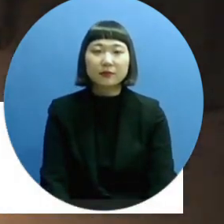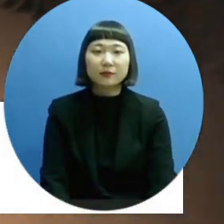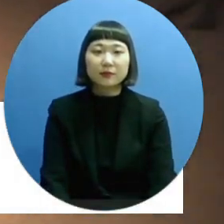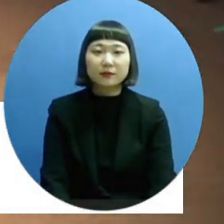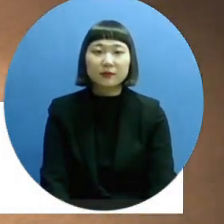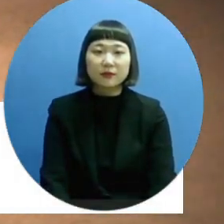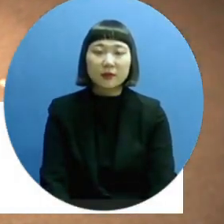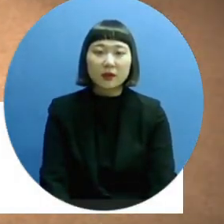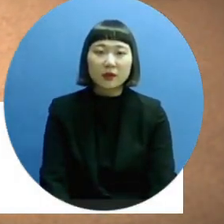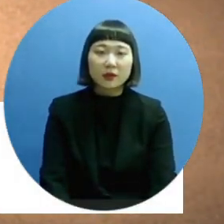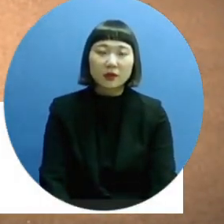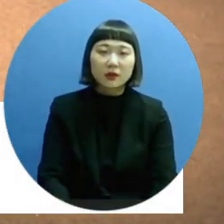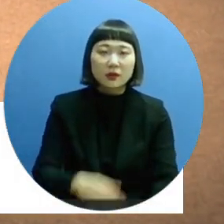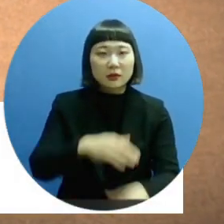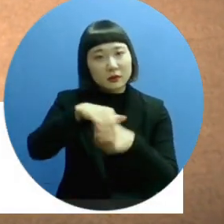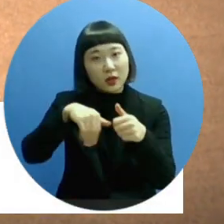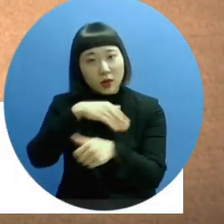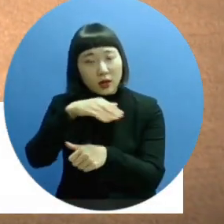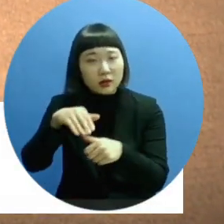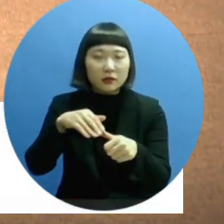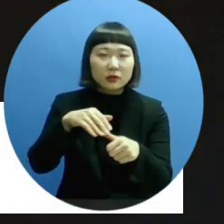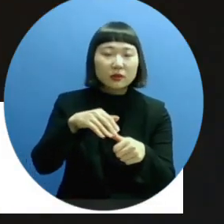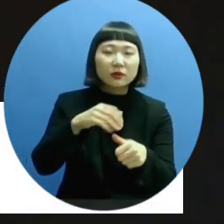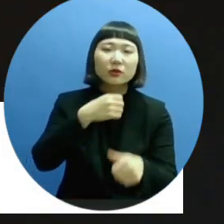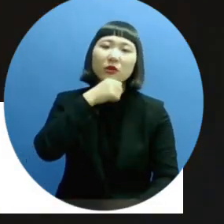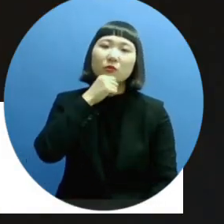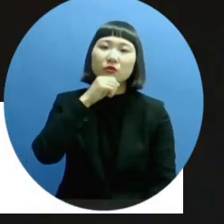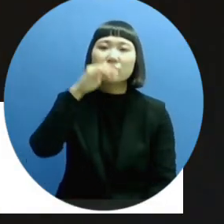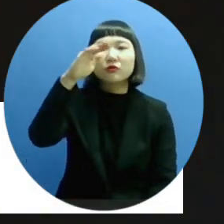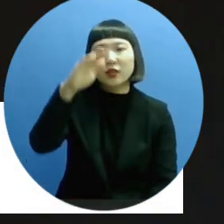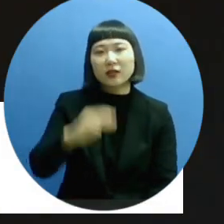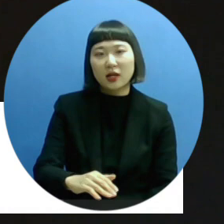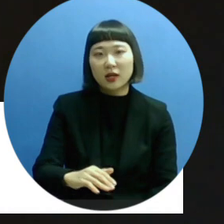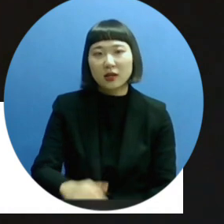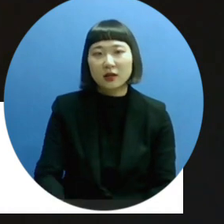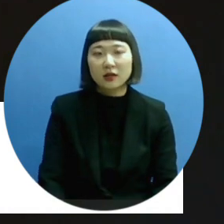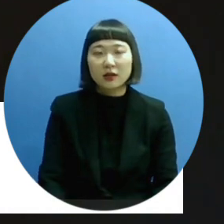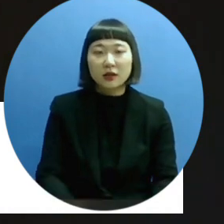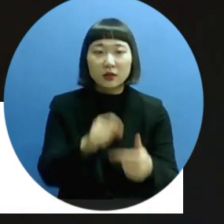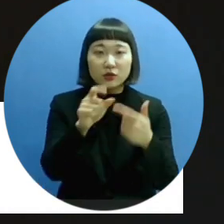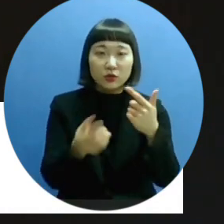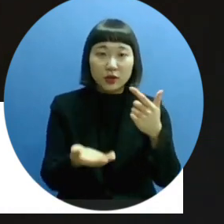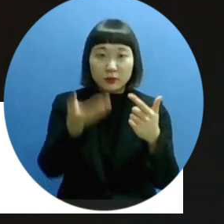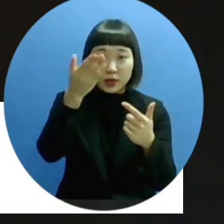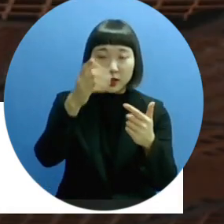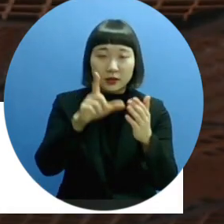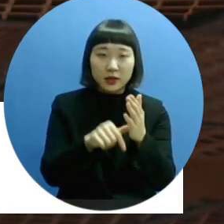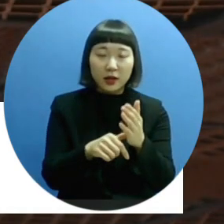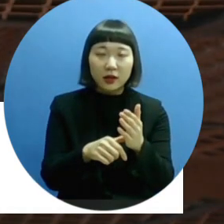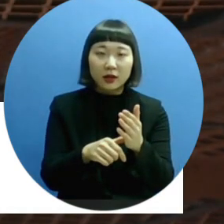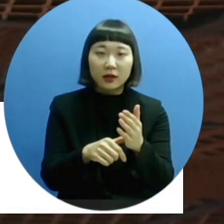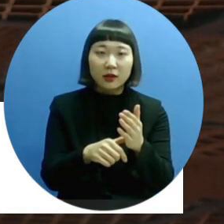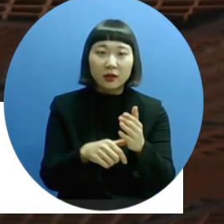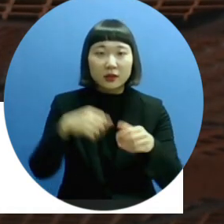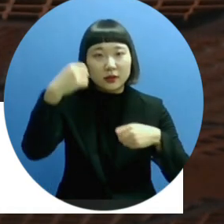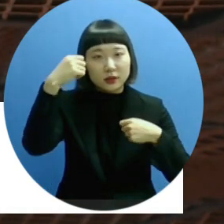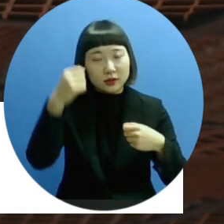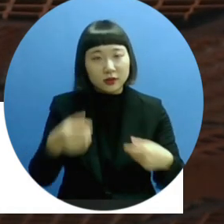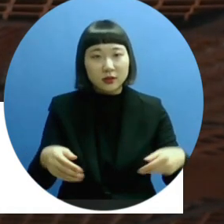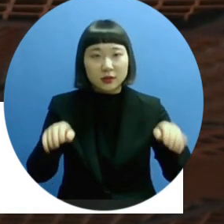편이에요. 그러니까 상반기 중으로 예, 그 이제 극장 활용 계획 이제